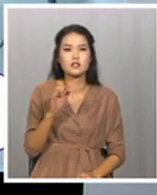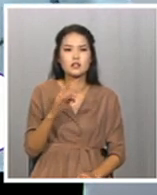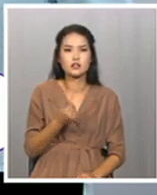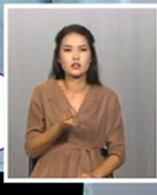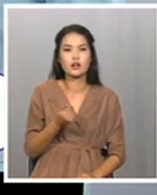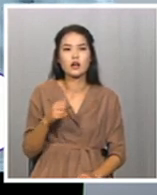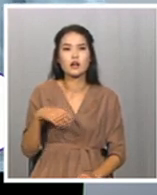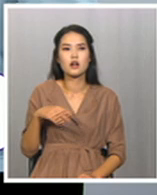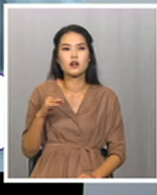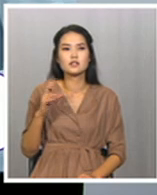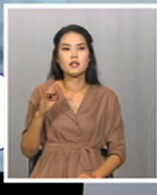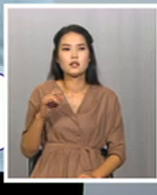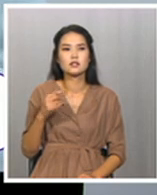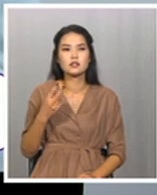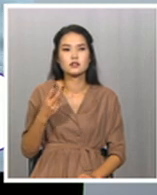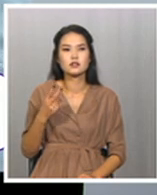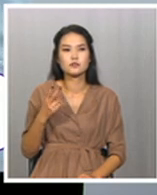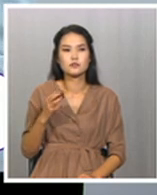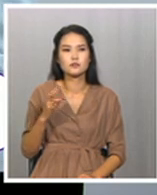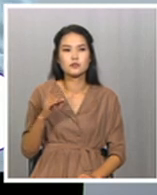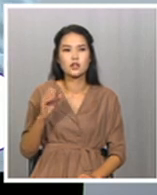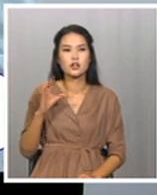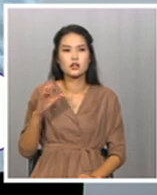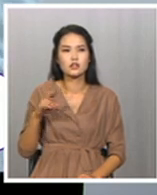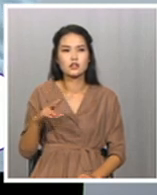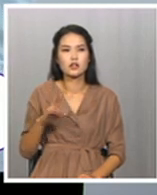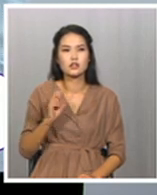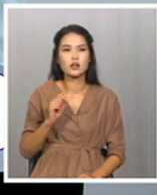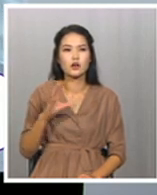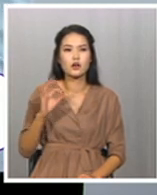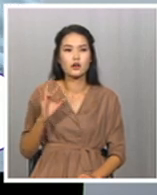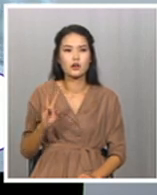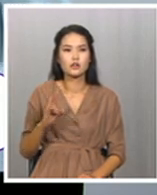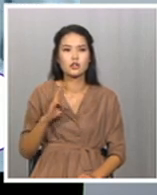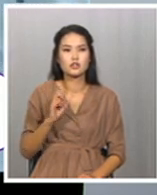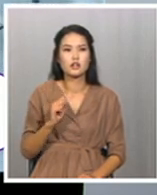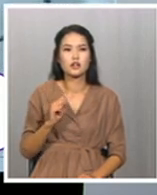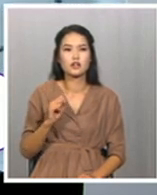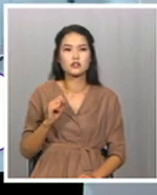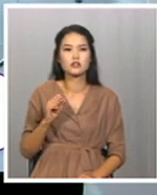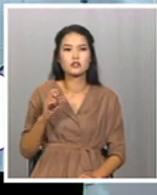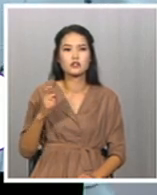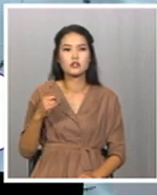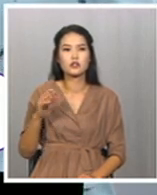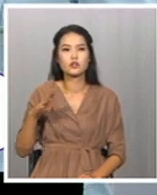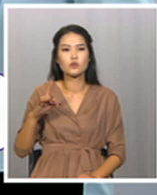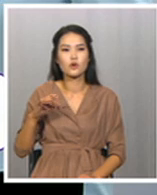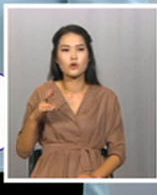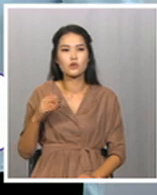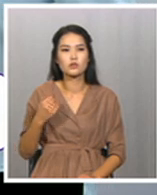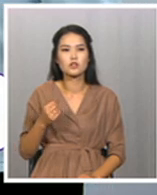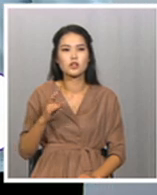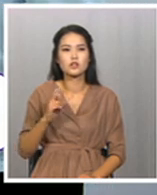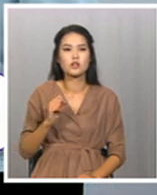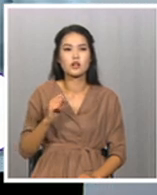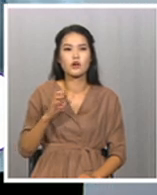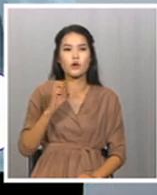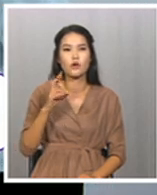натрийдің пероксиді, натрий хлориді, натрий және калийдің гидроксидтері, натрийдің